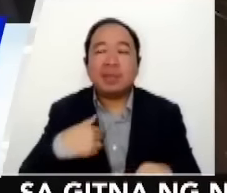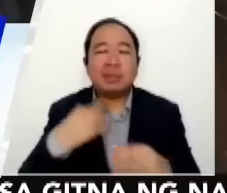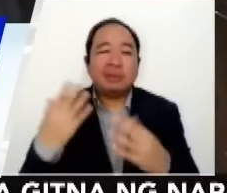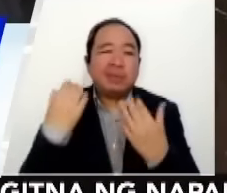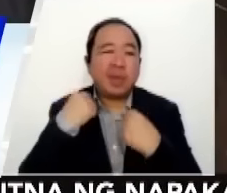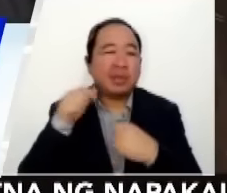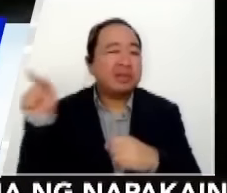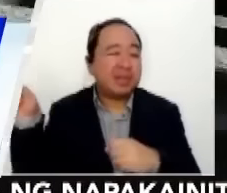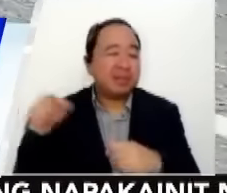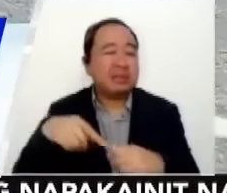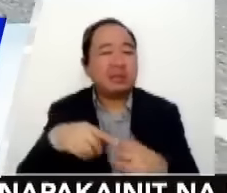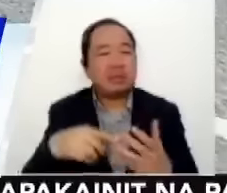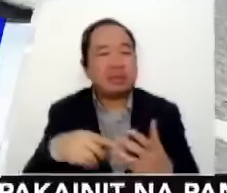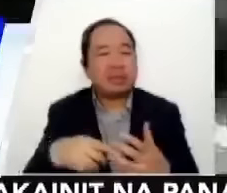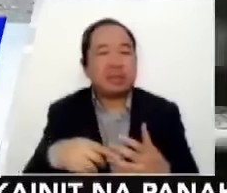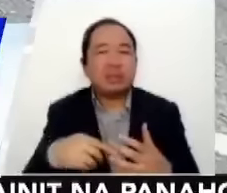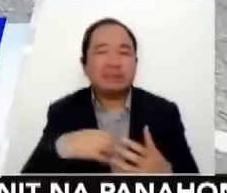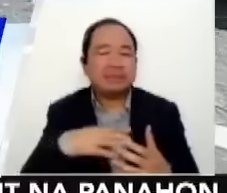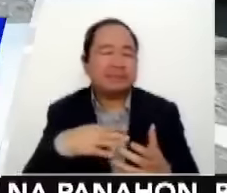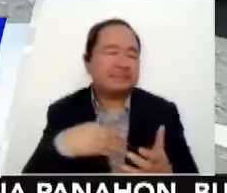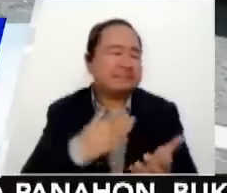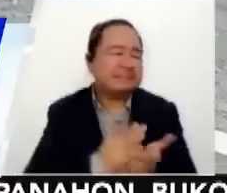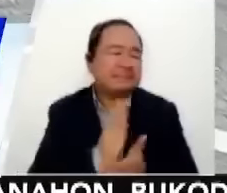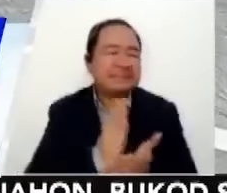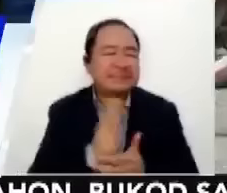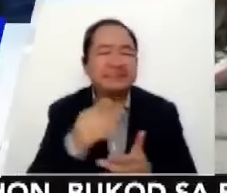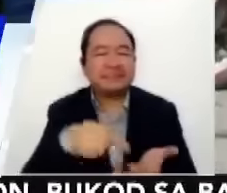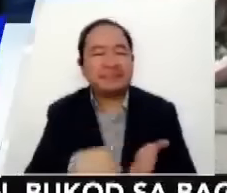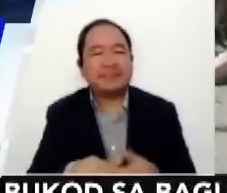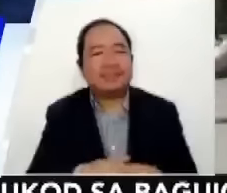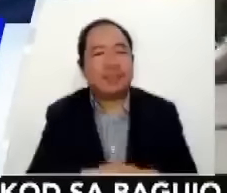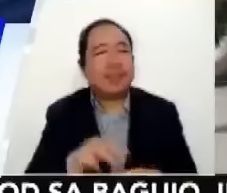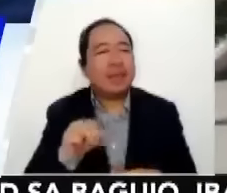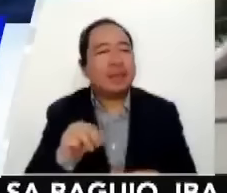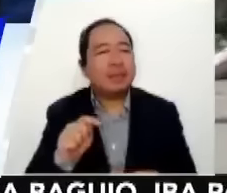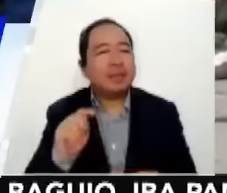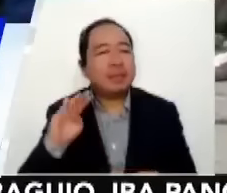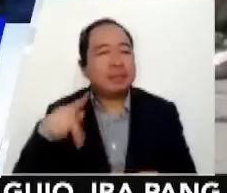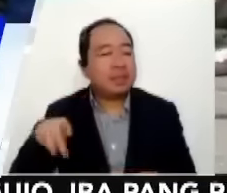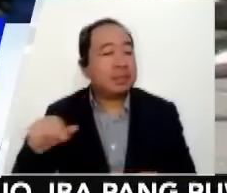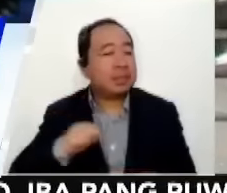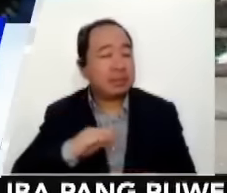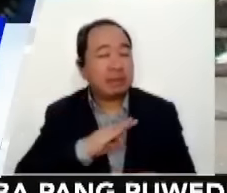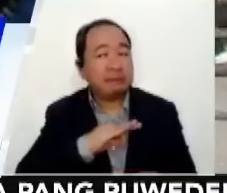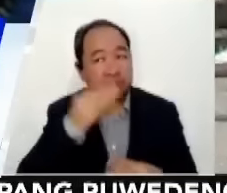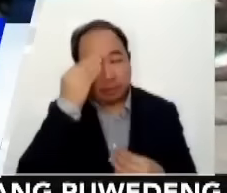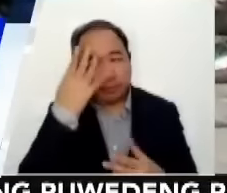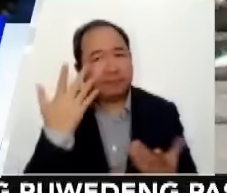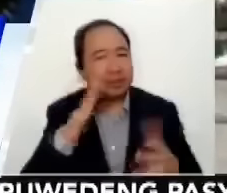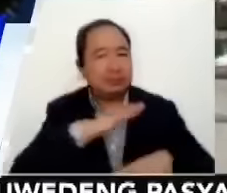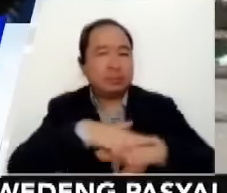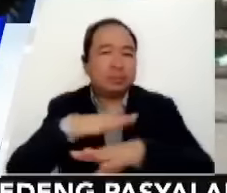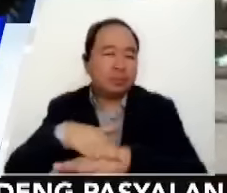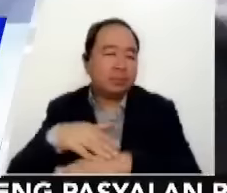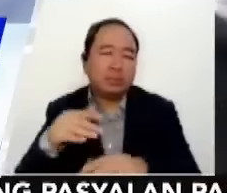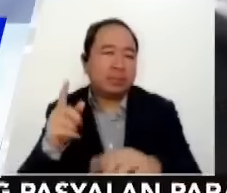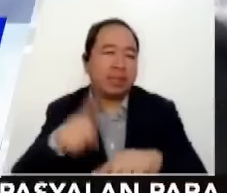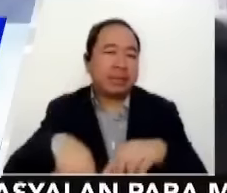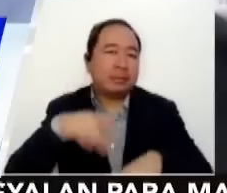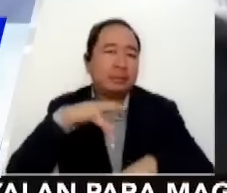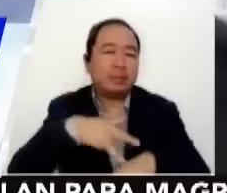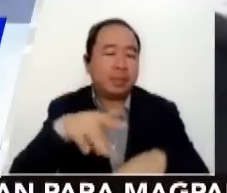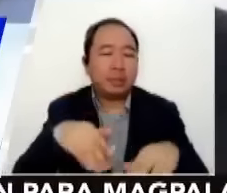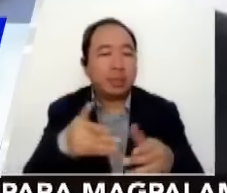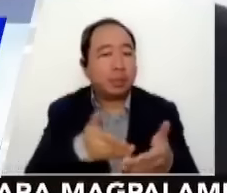pong abala. Ayon sa mga tauhan ng MTPB, matagal na silang nagbabala na bawal dumaan sa mga National Road. Bali,